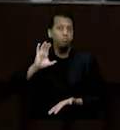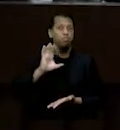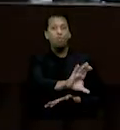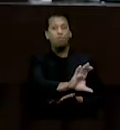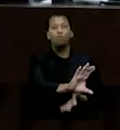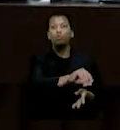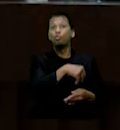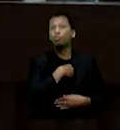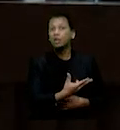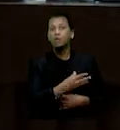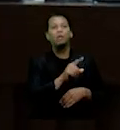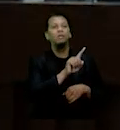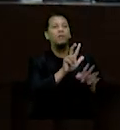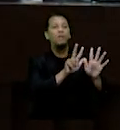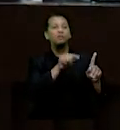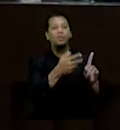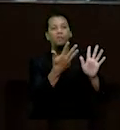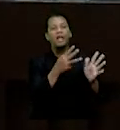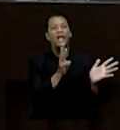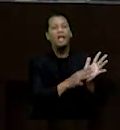penggan kerugian negara